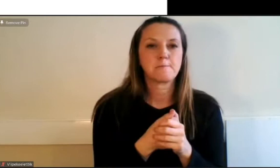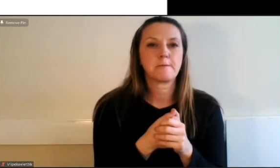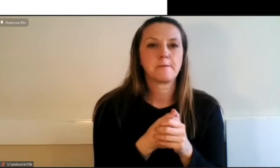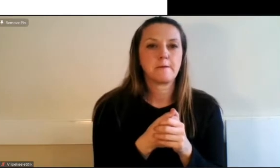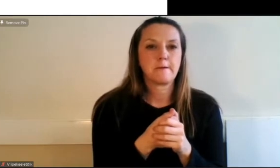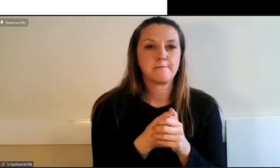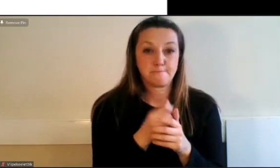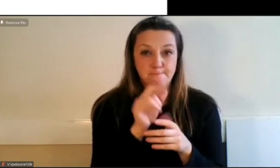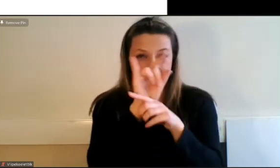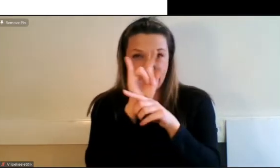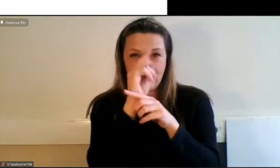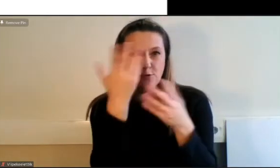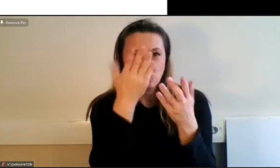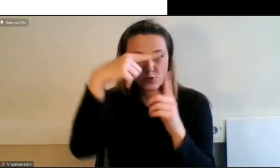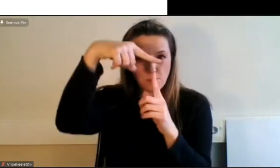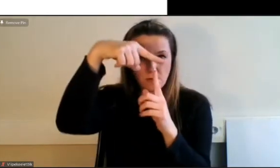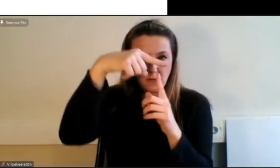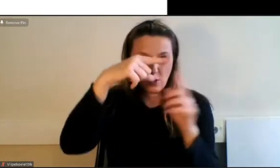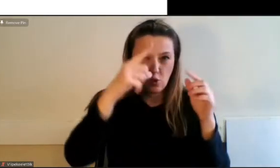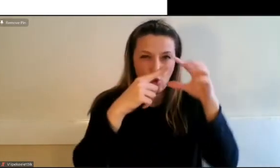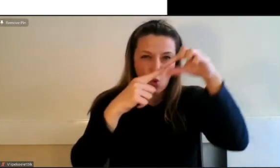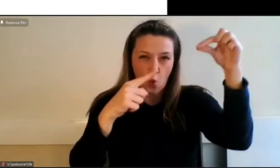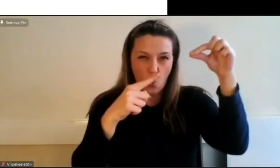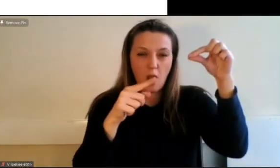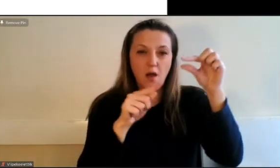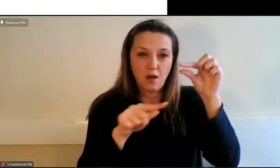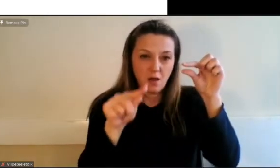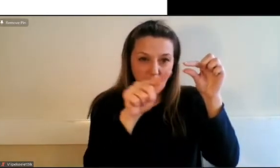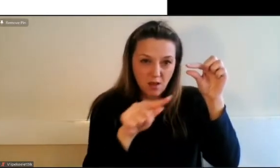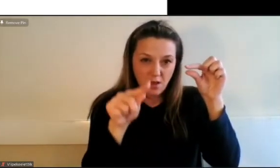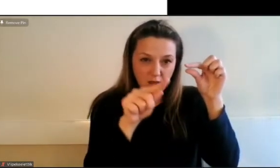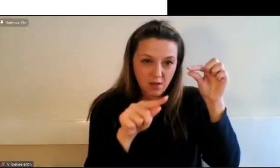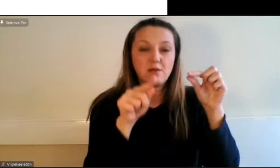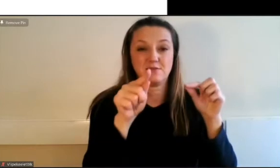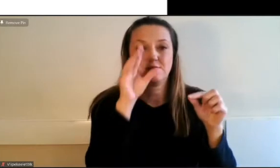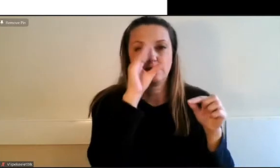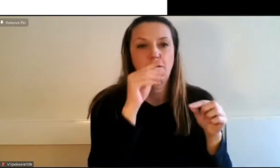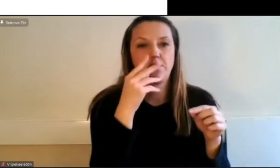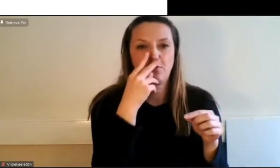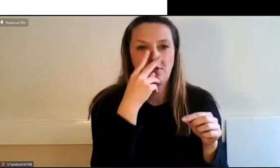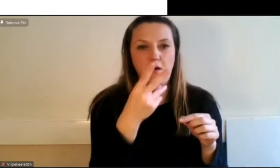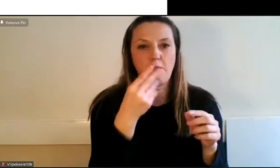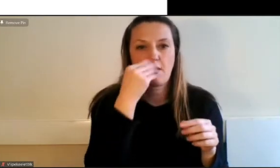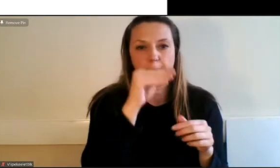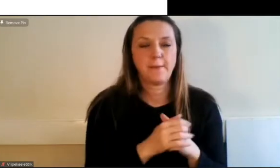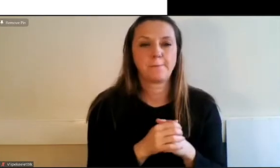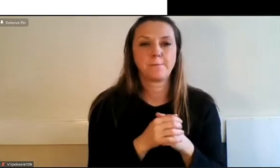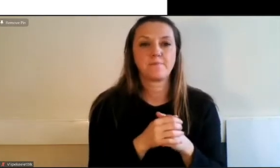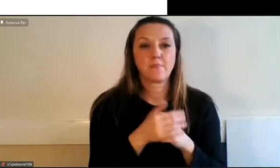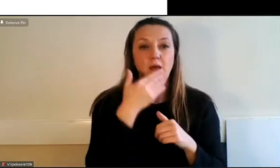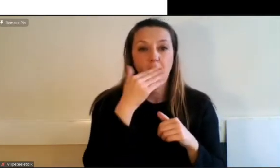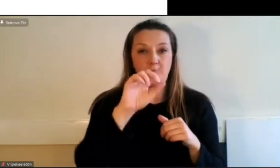seda mingil põhjusel tekib ka rohkem noortel meestel. Ehk siis jah, vaktsiinidel on